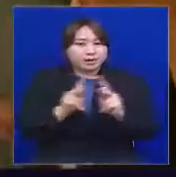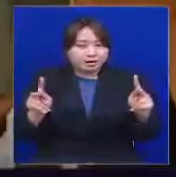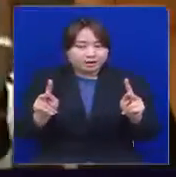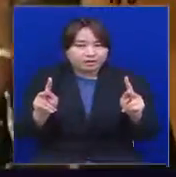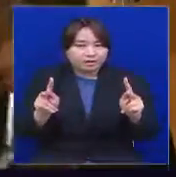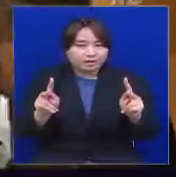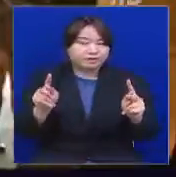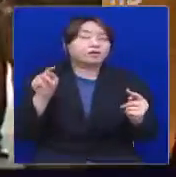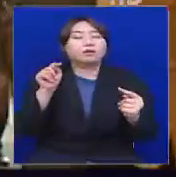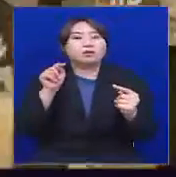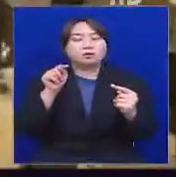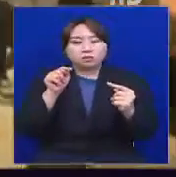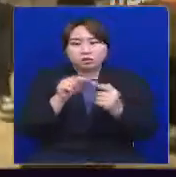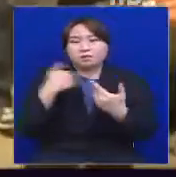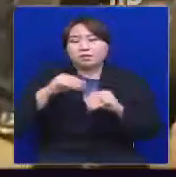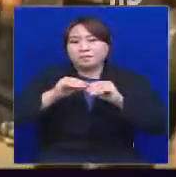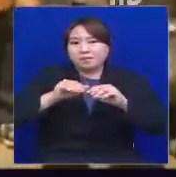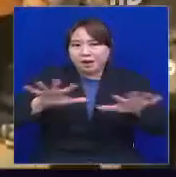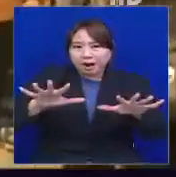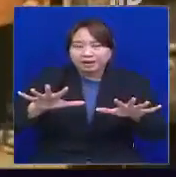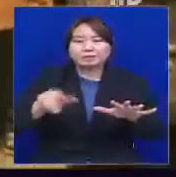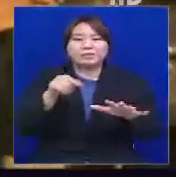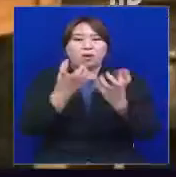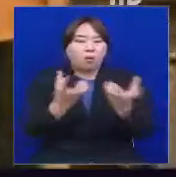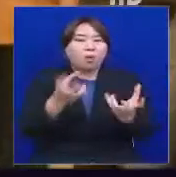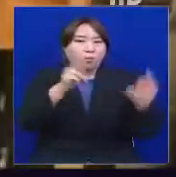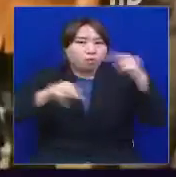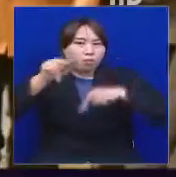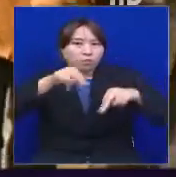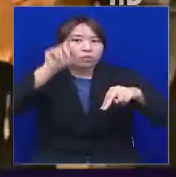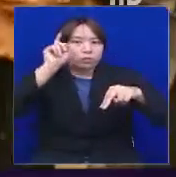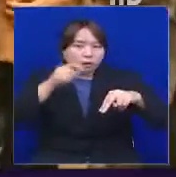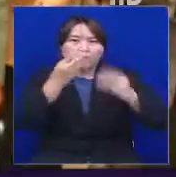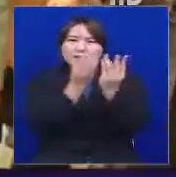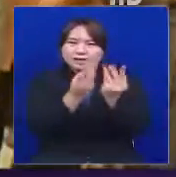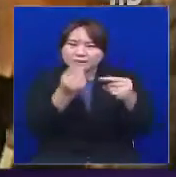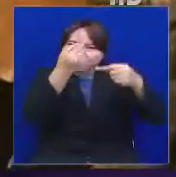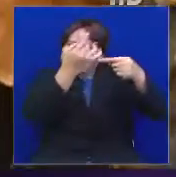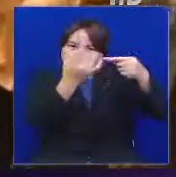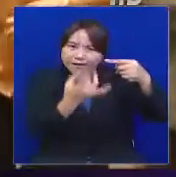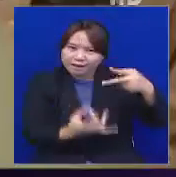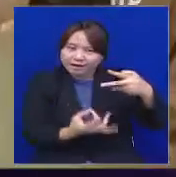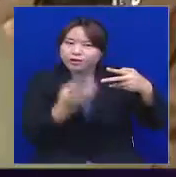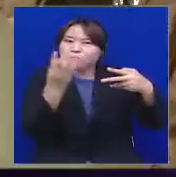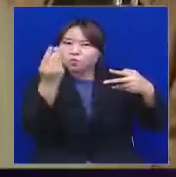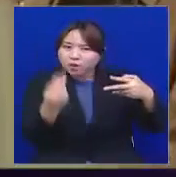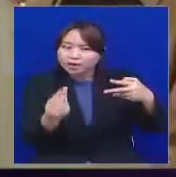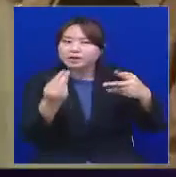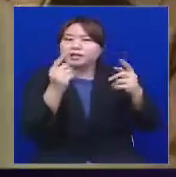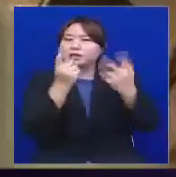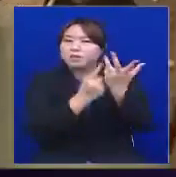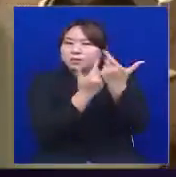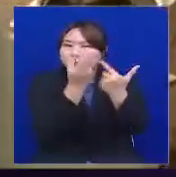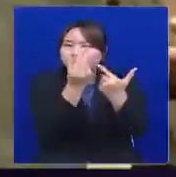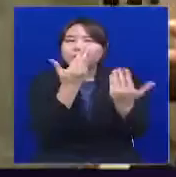ว่าด้วยฉลากได้มีประกาศไว้เป็นสินค้าควบคุมที่ต้องระบุรายละเอียดสินค้าขนาดปริมาณจำนวนและ